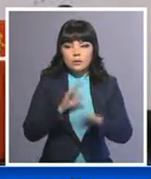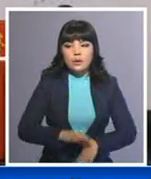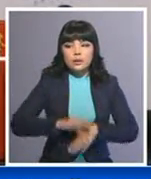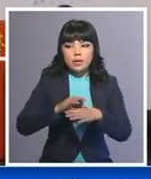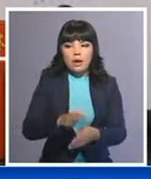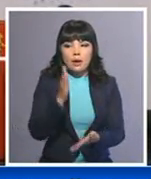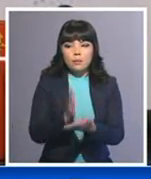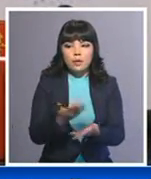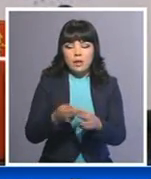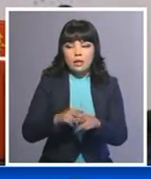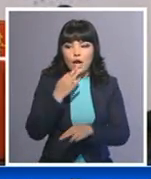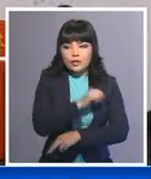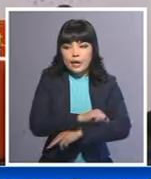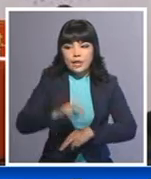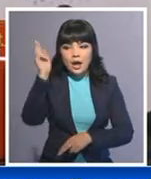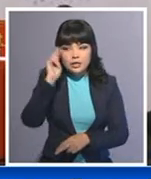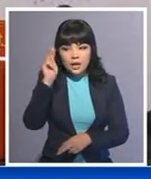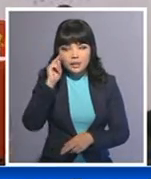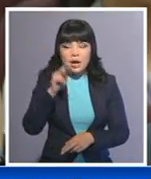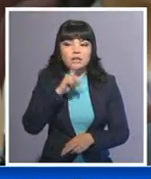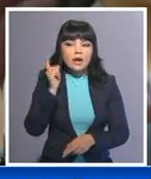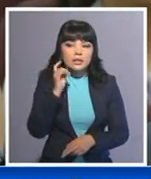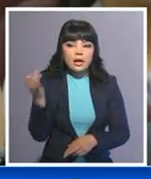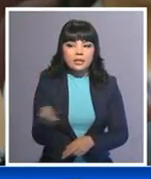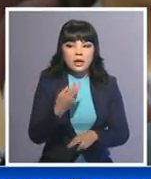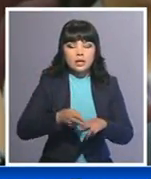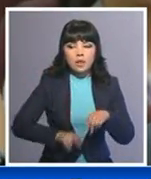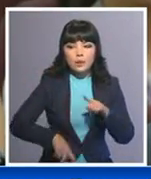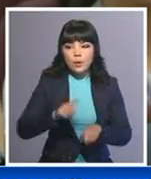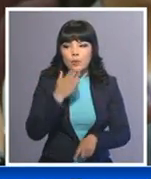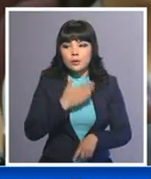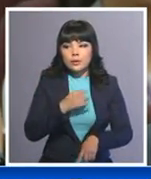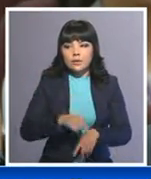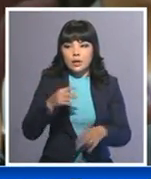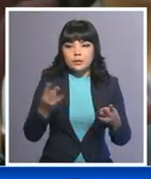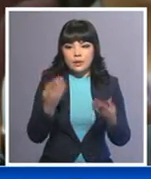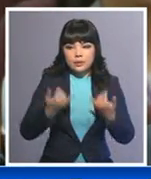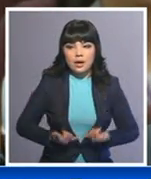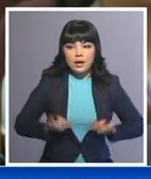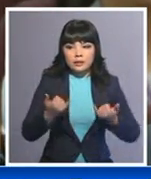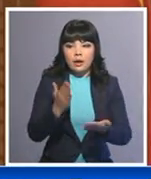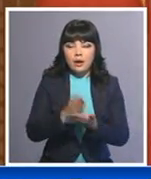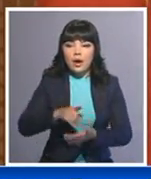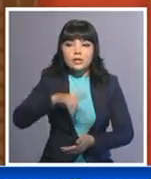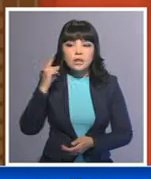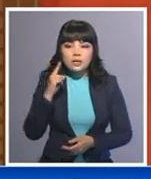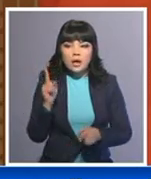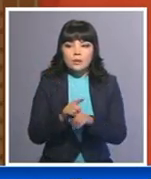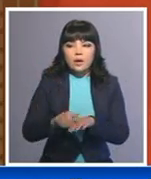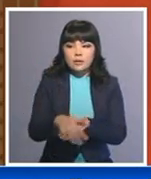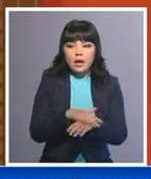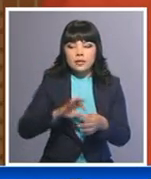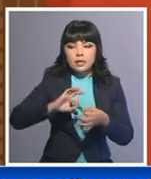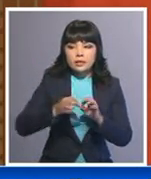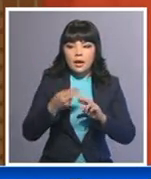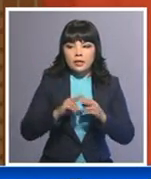шараның басты мақсаты шетелдегі жастарды бірлікке, ұйымшылдыққа шақырып, патриоттыққа тәрбиелеу болып табылады. Жастарымыз жырақта жүргенде жиі ұшырасатын мәселелер